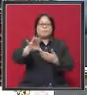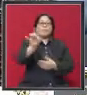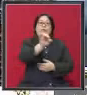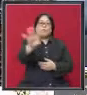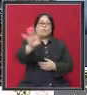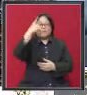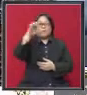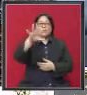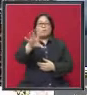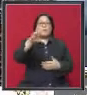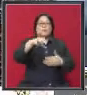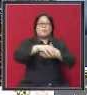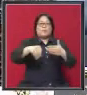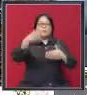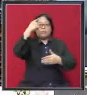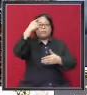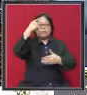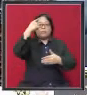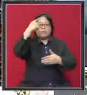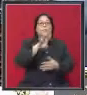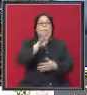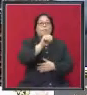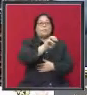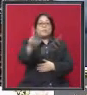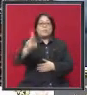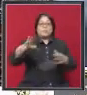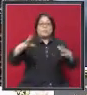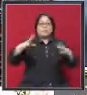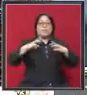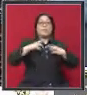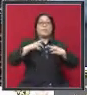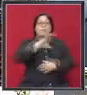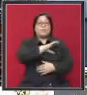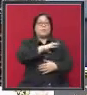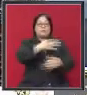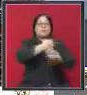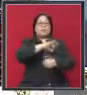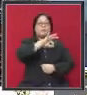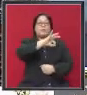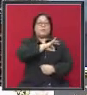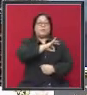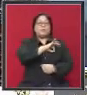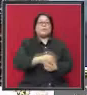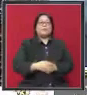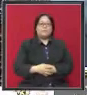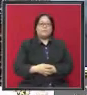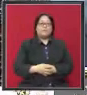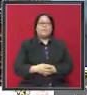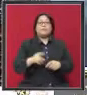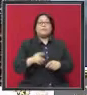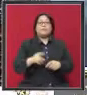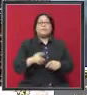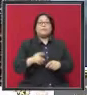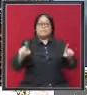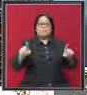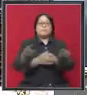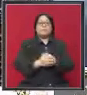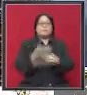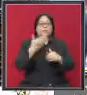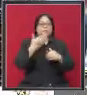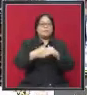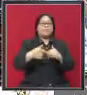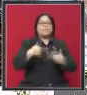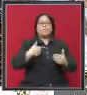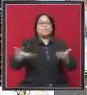pemberian one-off sebanyak RM500 kepada 40,000 pesara polis yang menerima pingat jasa pahlawan negara. Namun begitu,